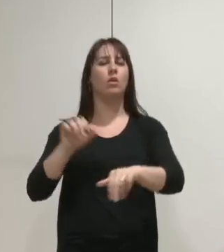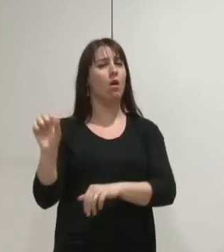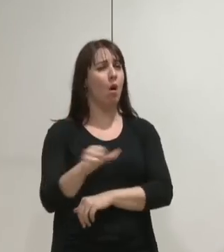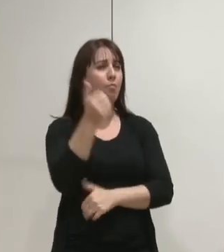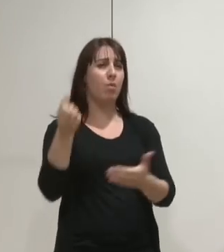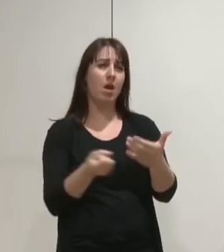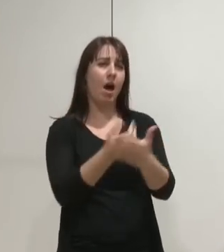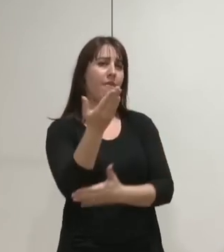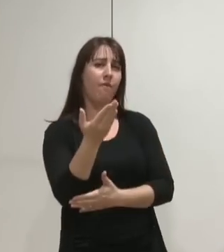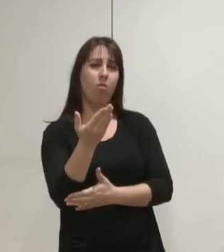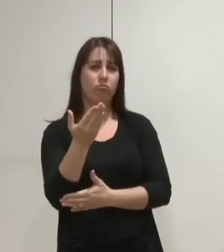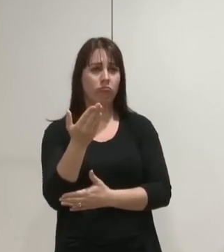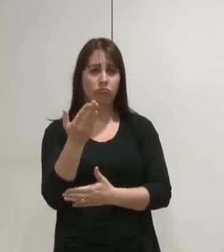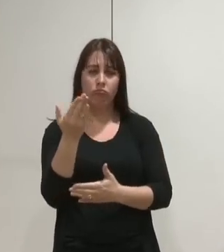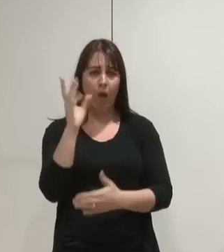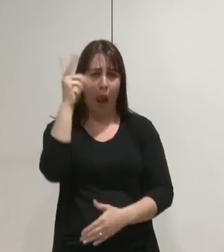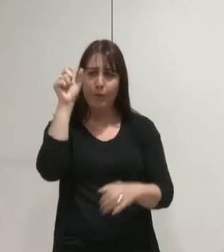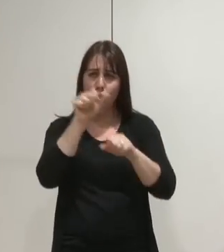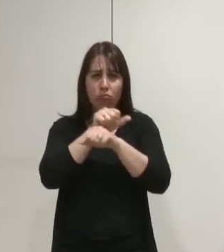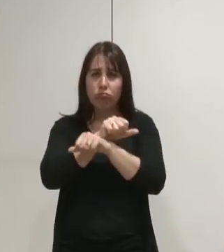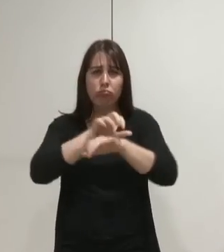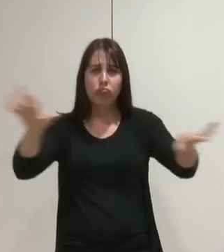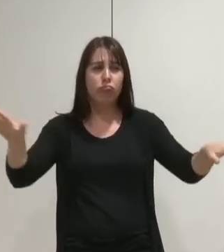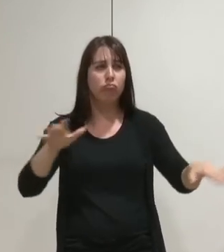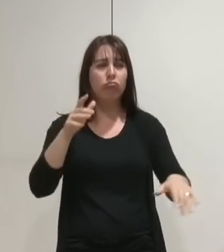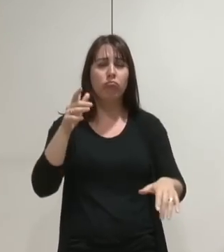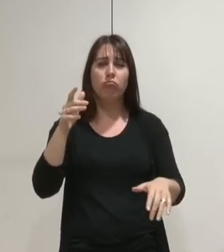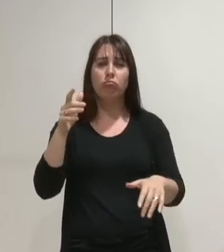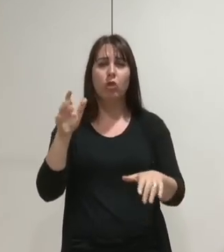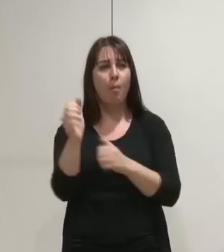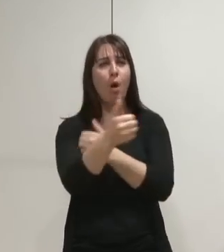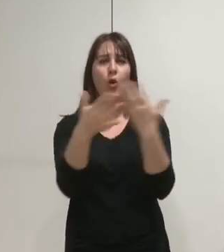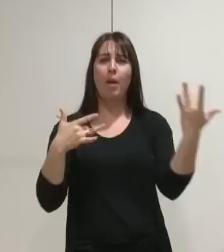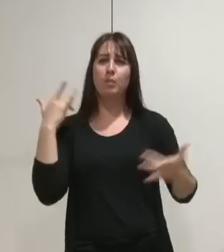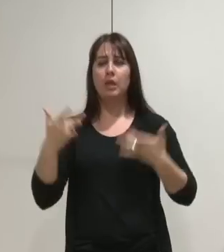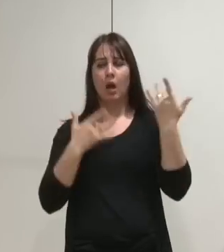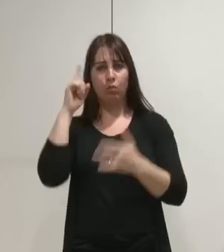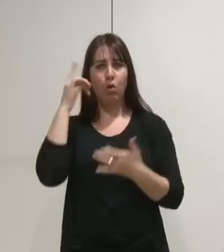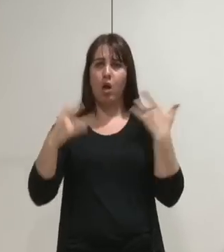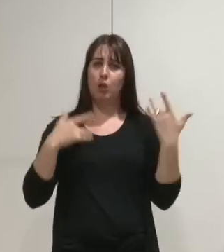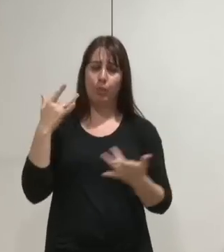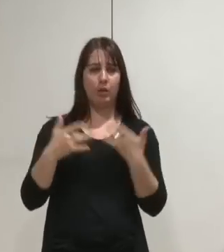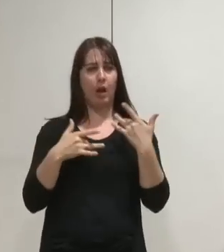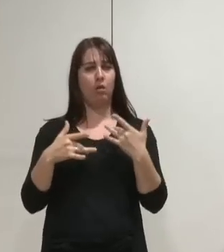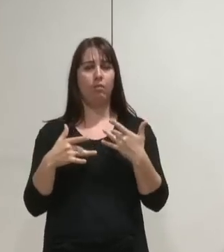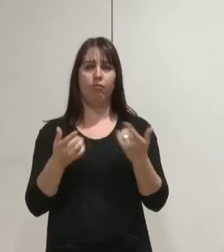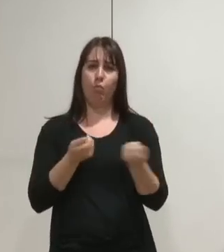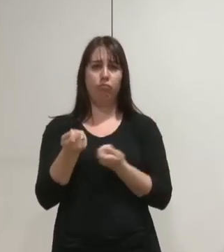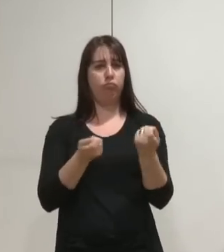signaler que c'est des pratiques très courantes dans le milieu du spectacle puisque on est sur un spectacle qui est produit